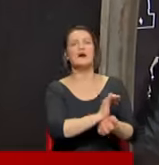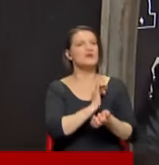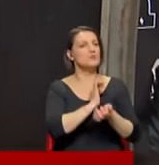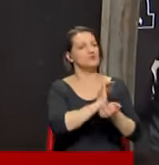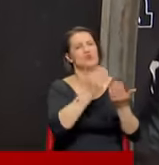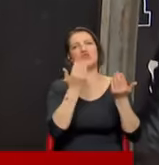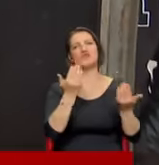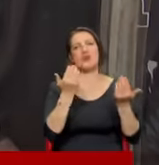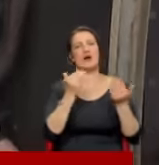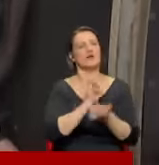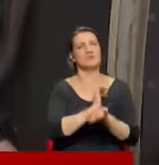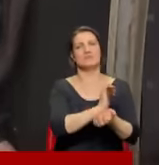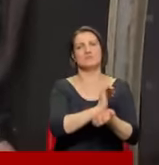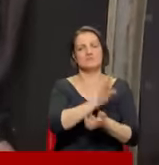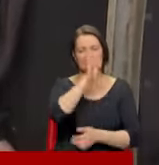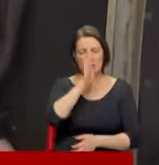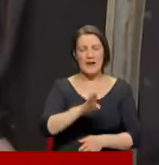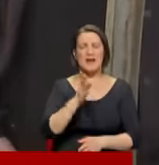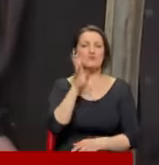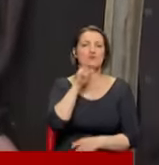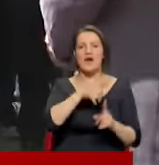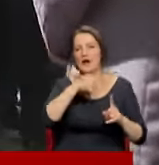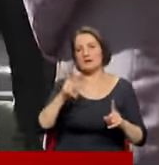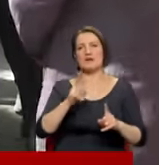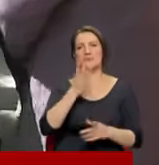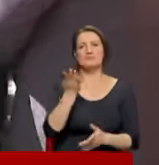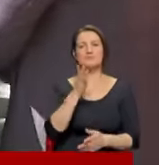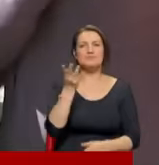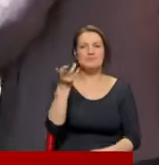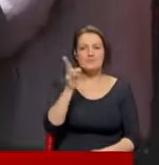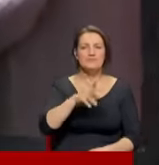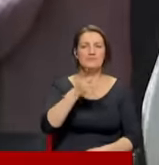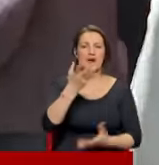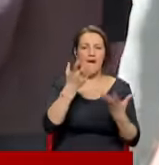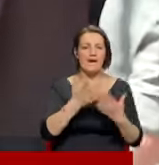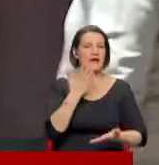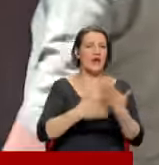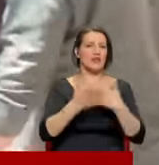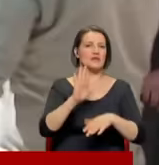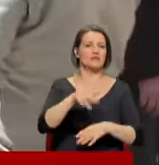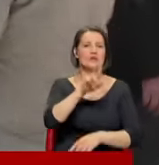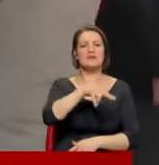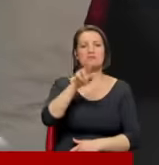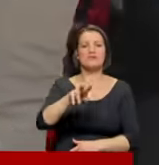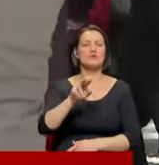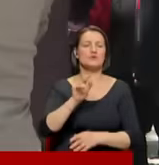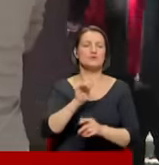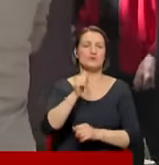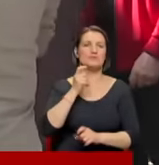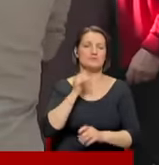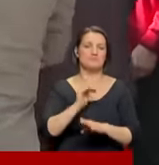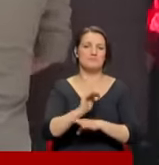Tutuklandı inşallah. Tutuklandı. Adalet istiyoruz. Sonuna kadar adalet istiyoruz. Cinayet gibi kazada ağır yaralandıktan sonra 22 günlük yaşam